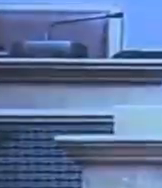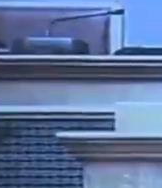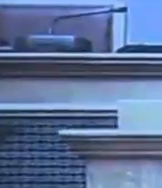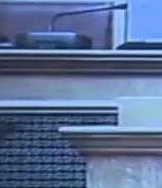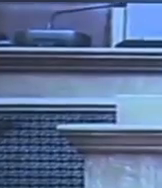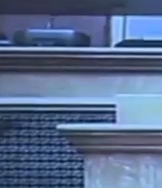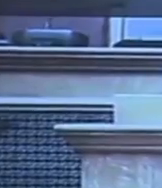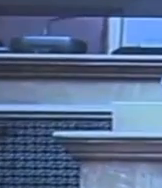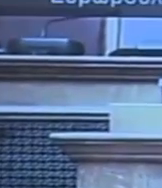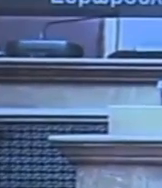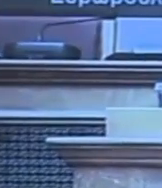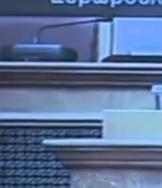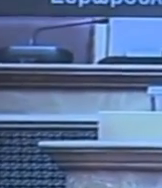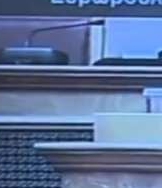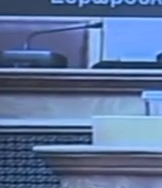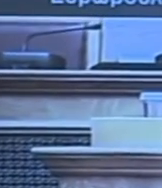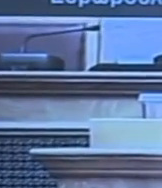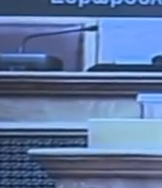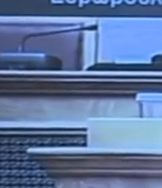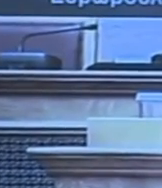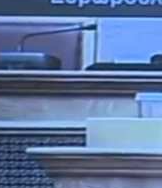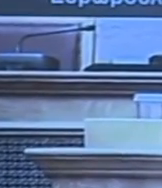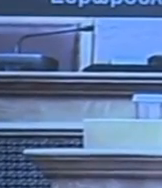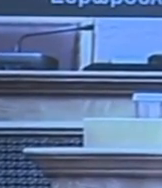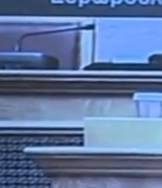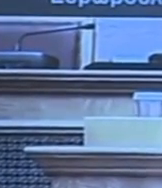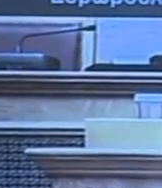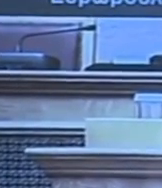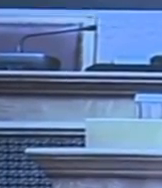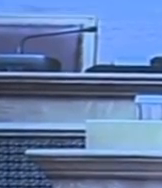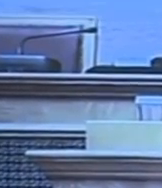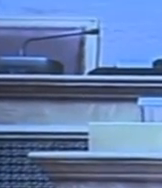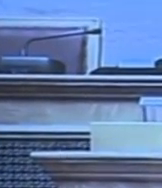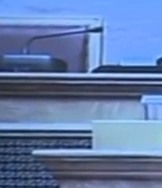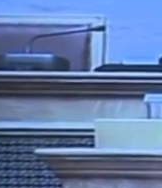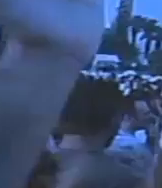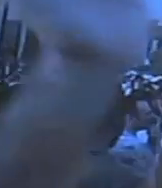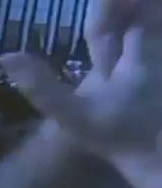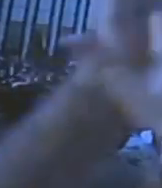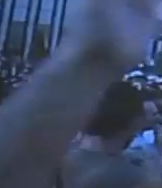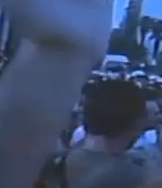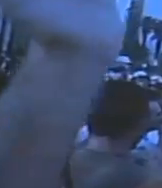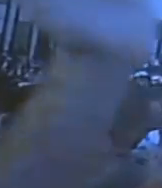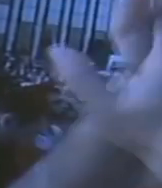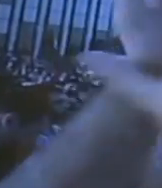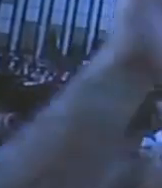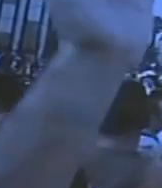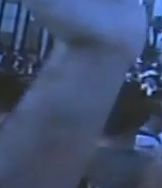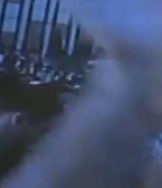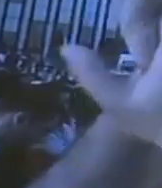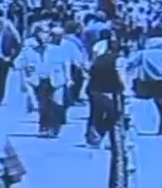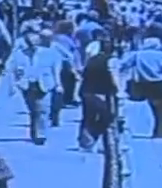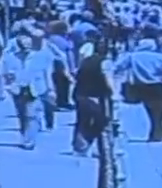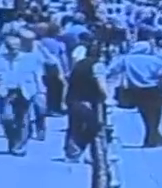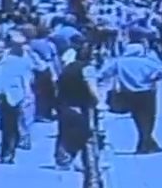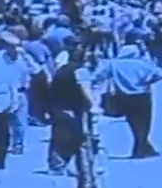3,5 χρόνια απέναντί μας στην ιστορική πλατεία συντάγματος άδες χιλιάδες κόσμος διεκδικούσαν με σθένος και